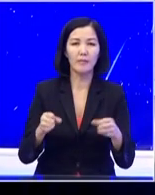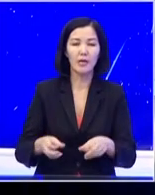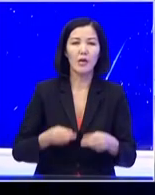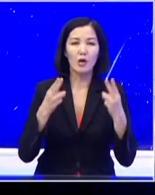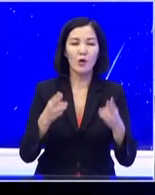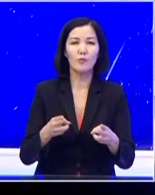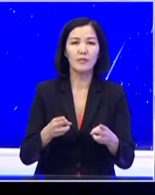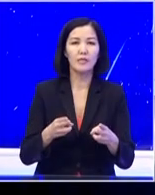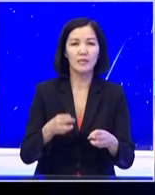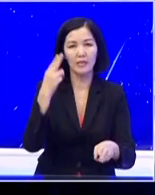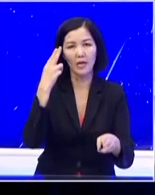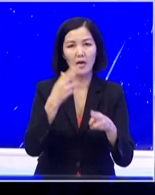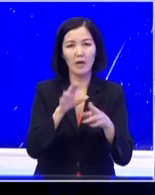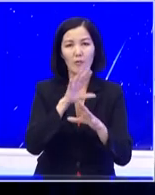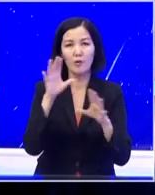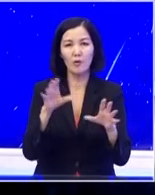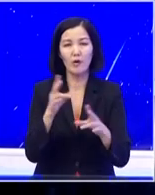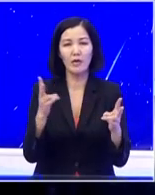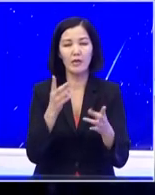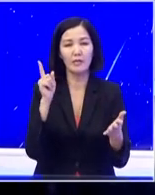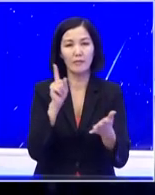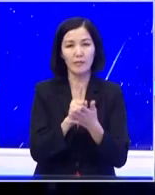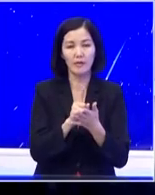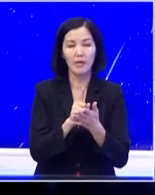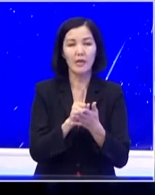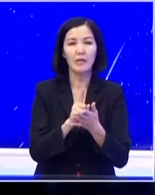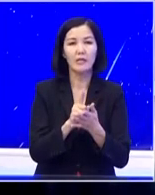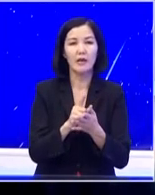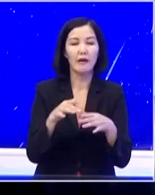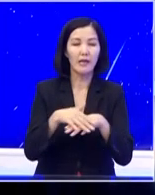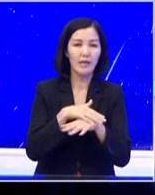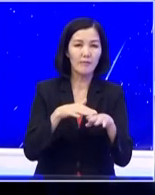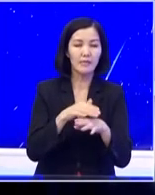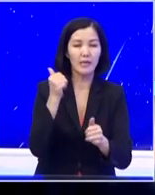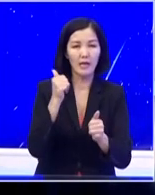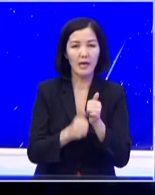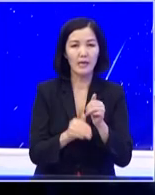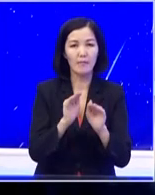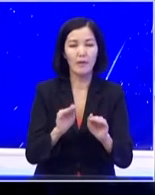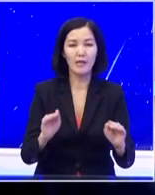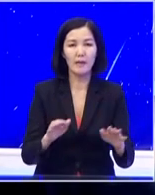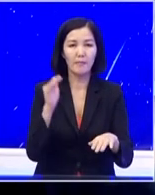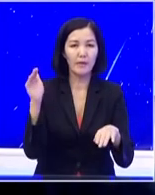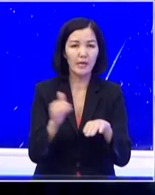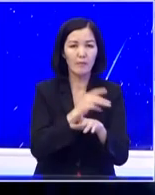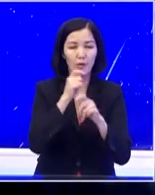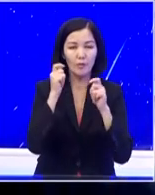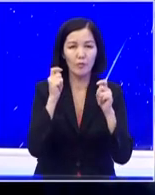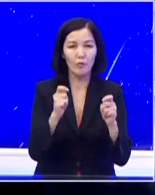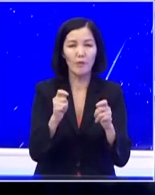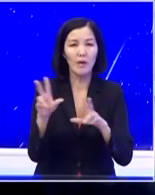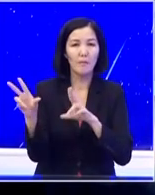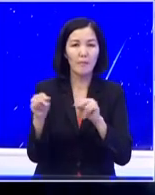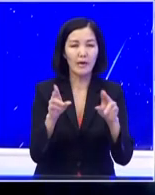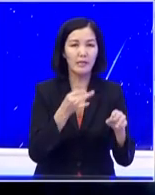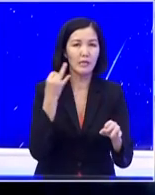қауіпсіздігіне аға буын жауапты екенін еске салатын мереке. Еліміздегі әр бала мейірімге бөленіп, балалық шағын бақытты